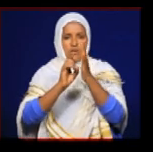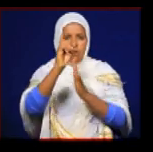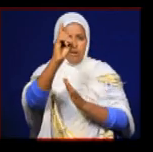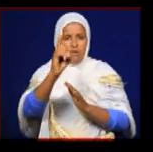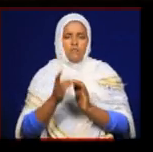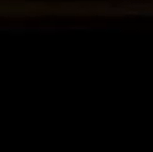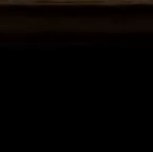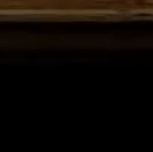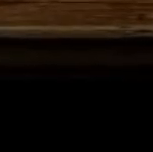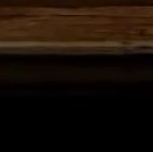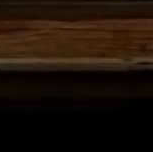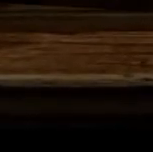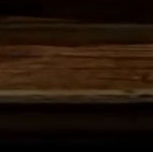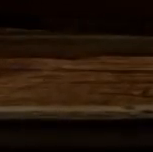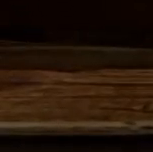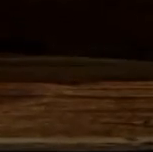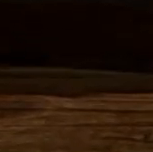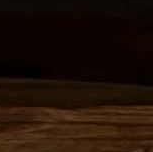አቀና